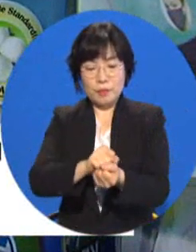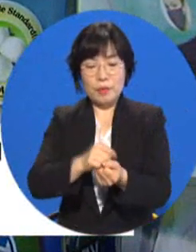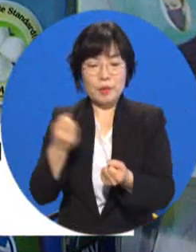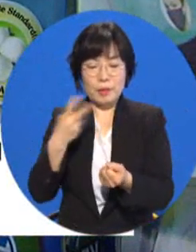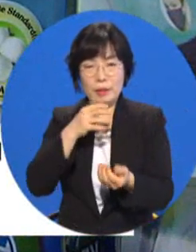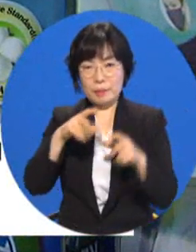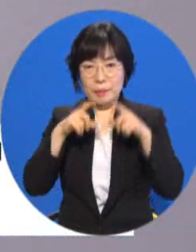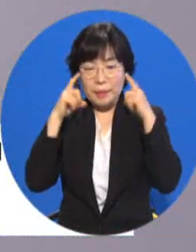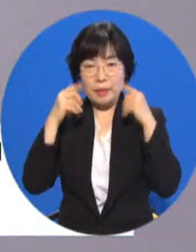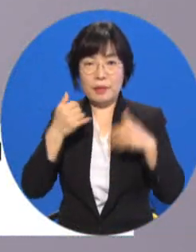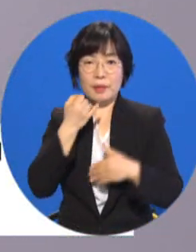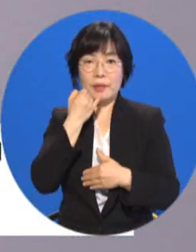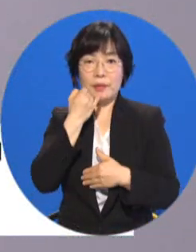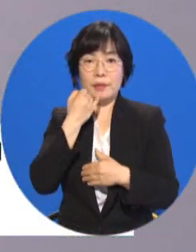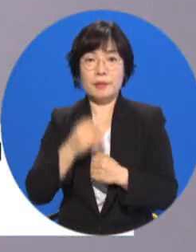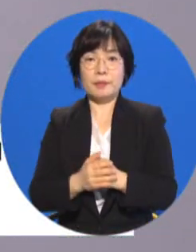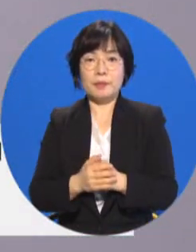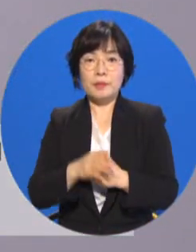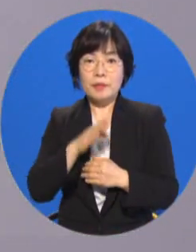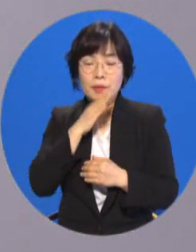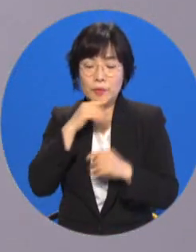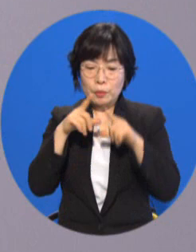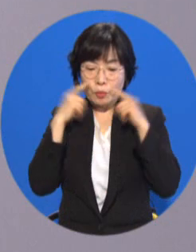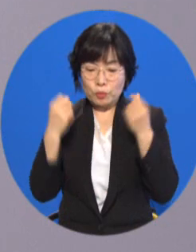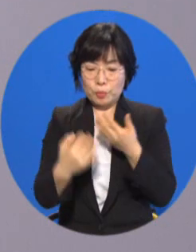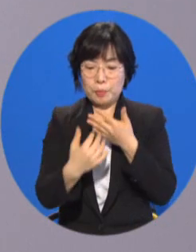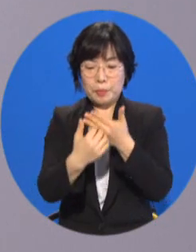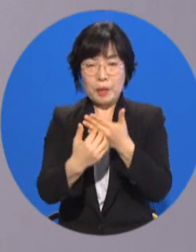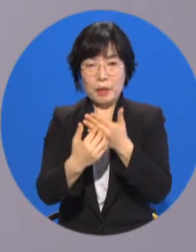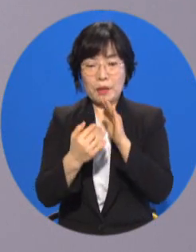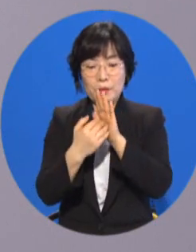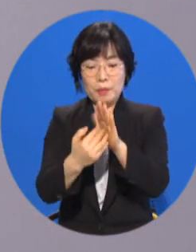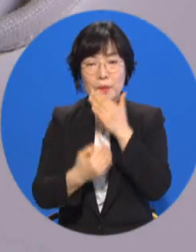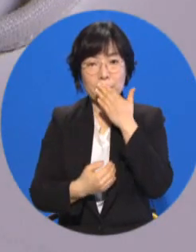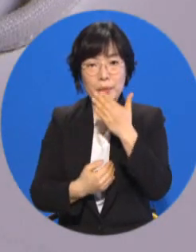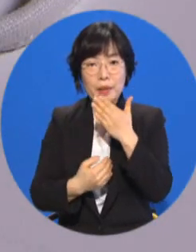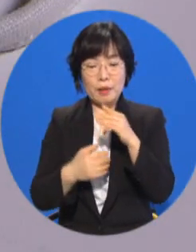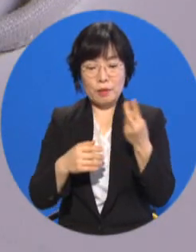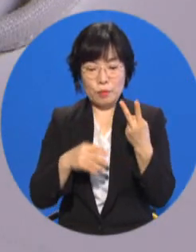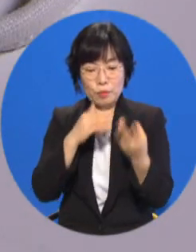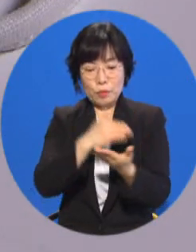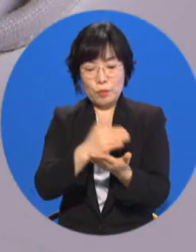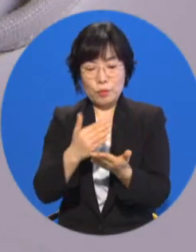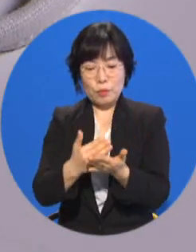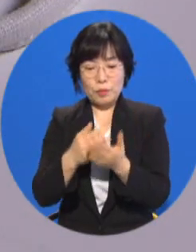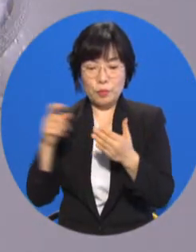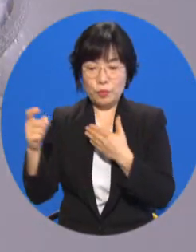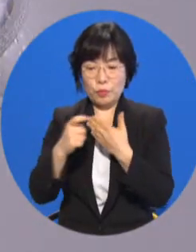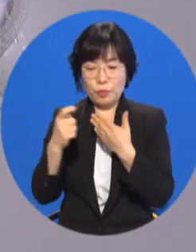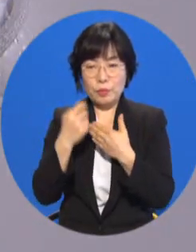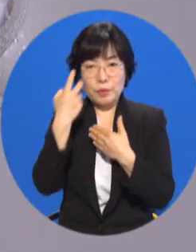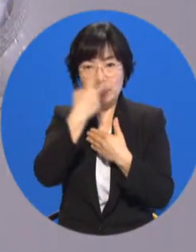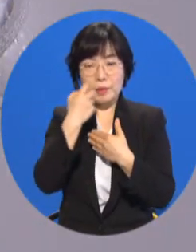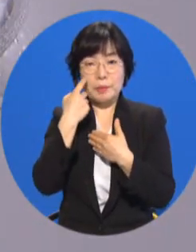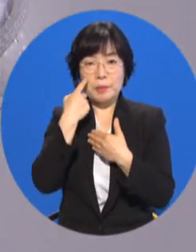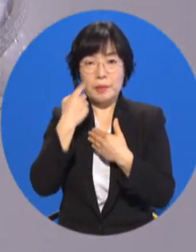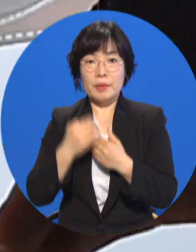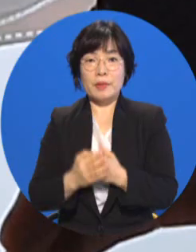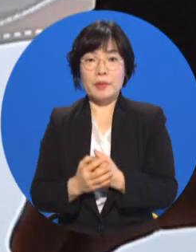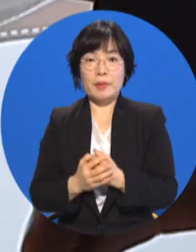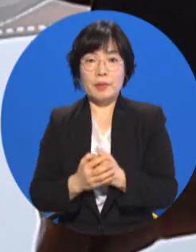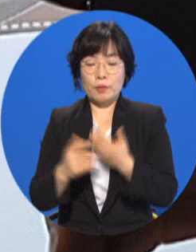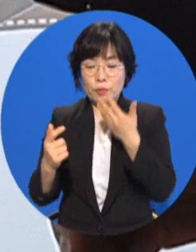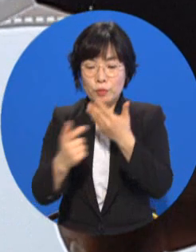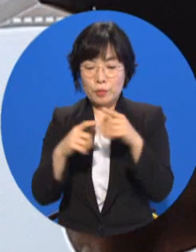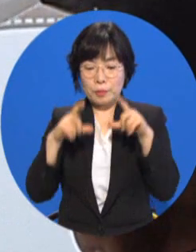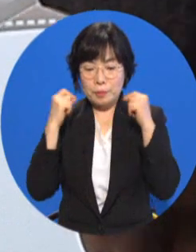권장하고 있습니다. 정말 비말 노출을 예방할 수 있는지 마스크 두 종류와 스프레이로 실험을 해봤습니다.